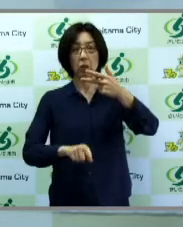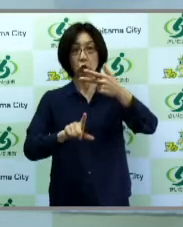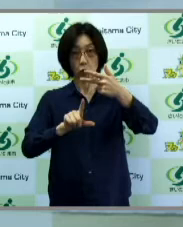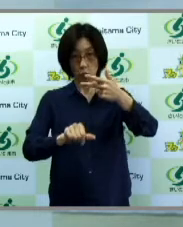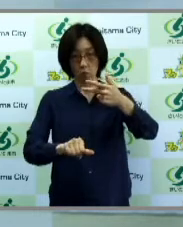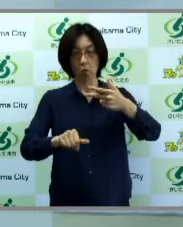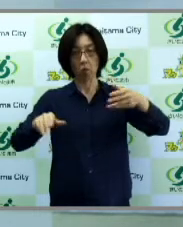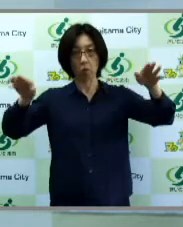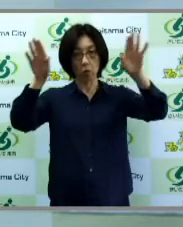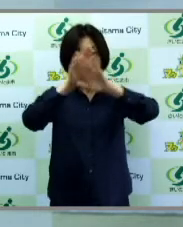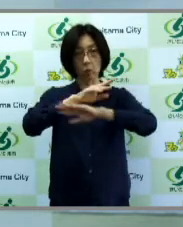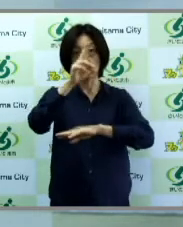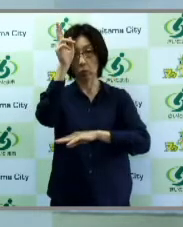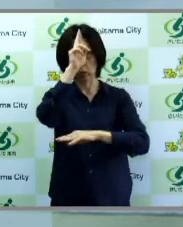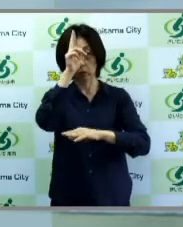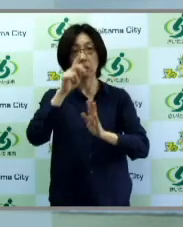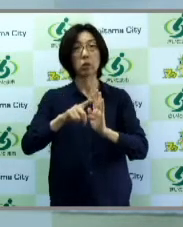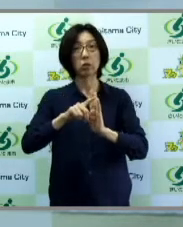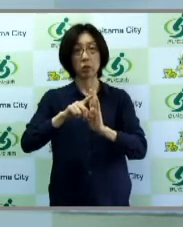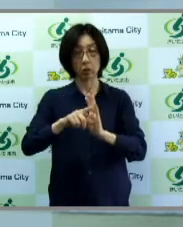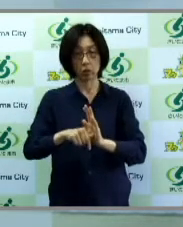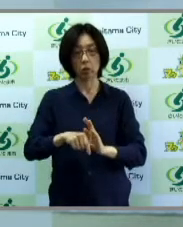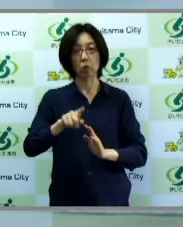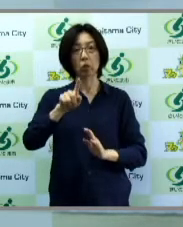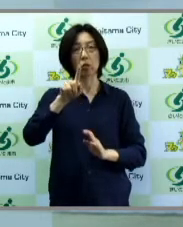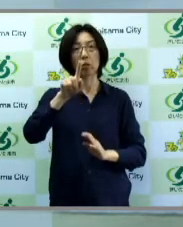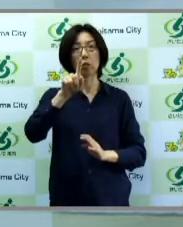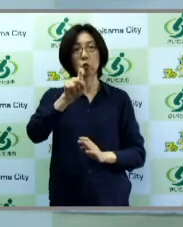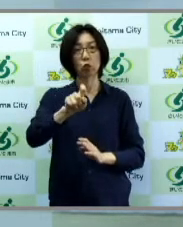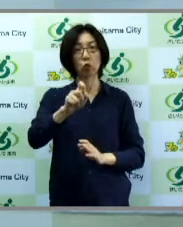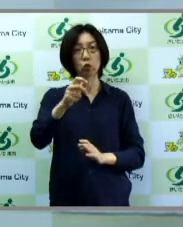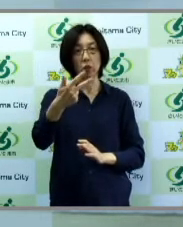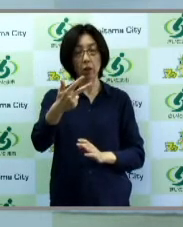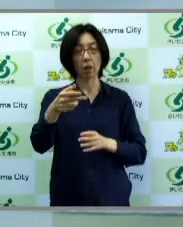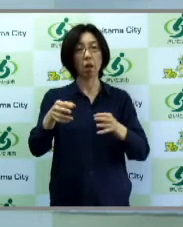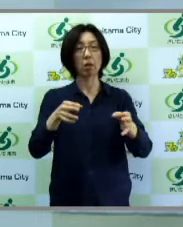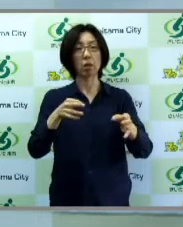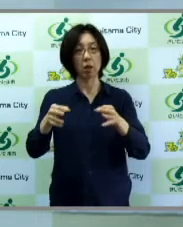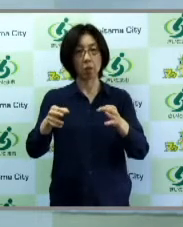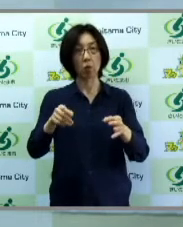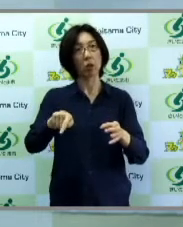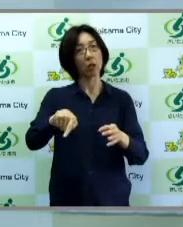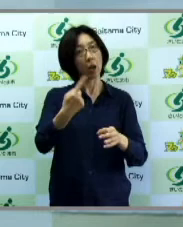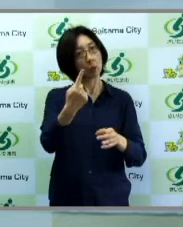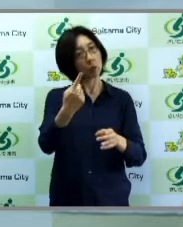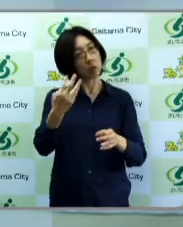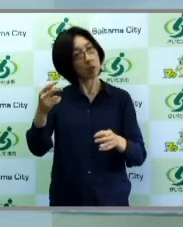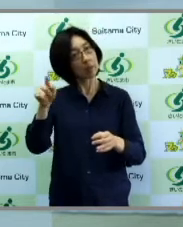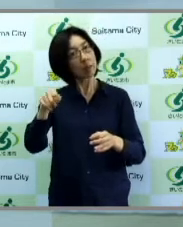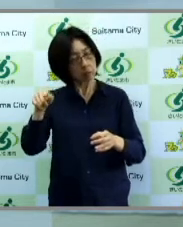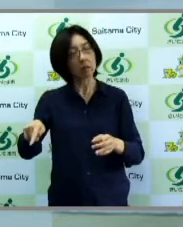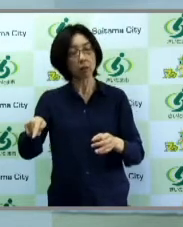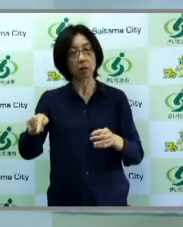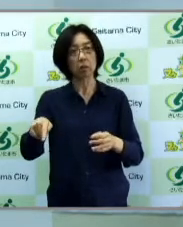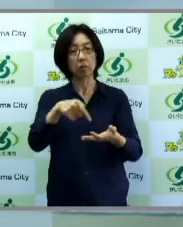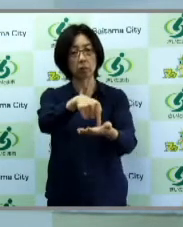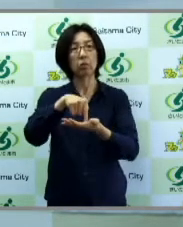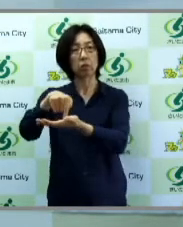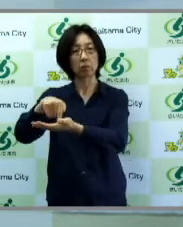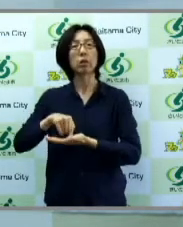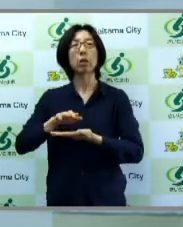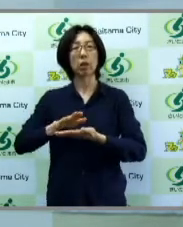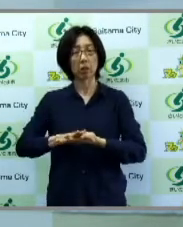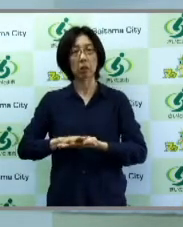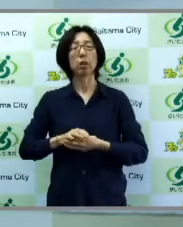し込み時点では17店舗141名でございます。これ最新のデータで16日